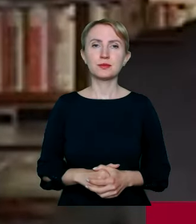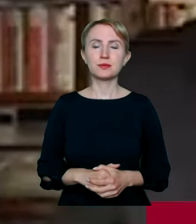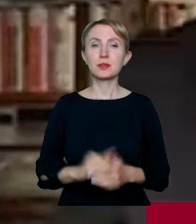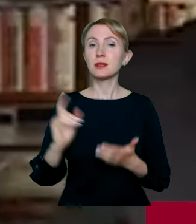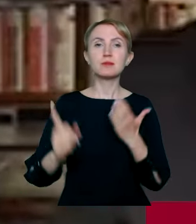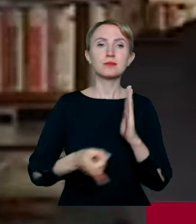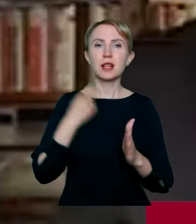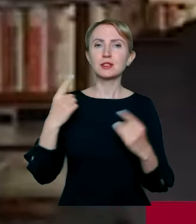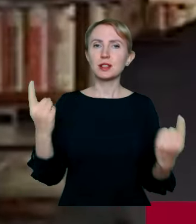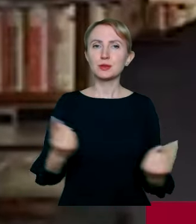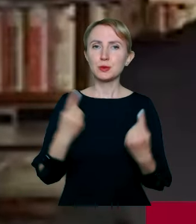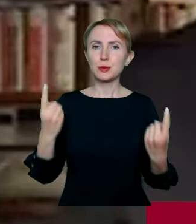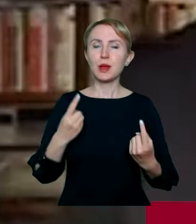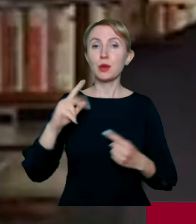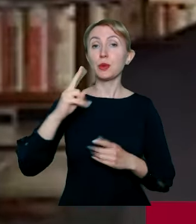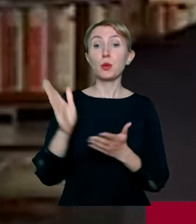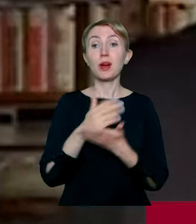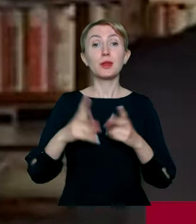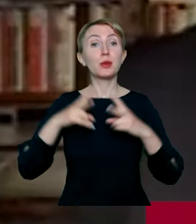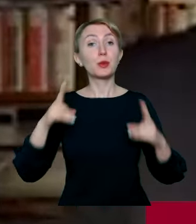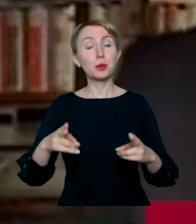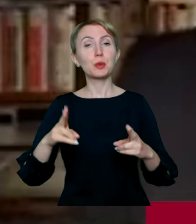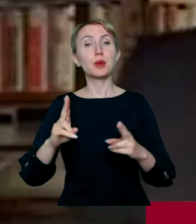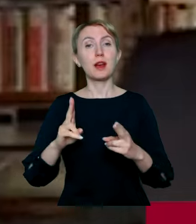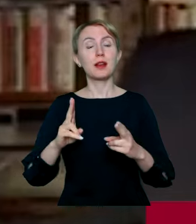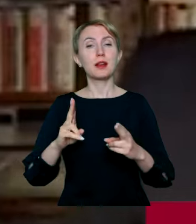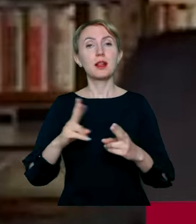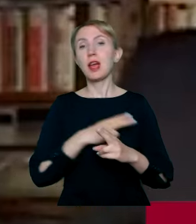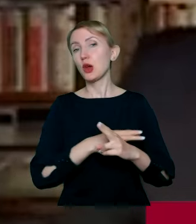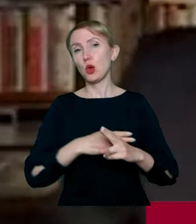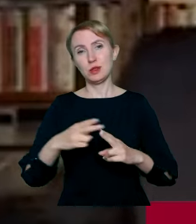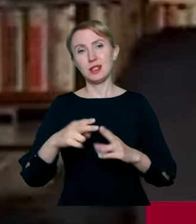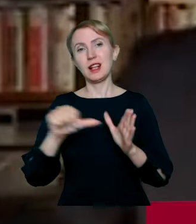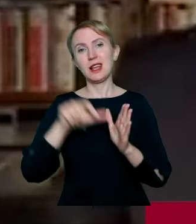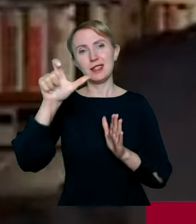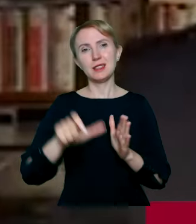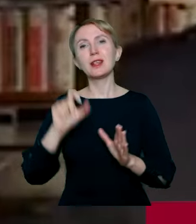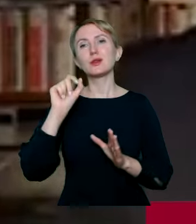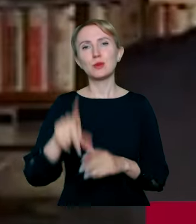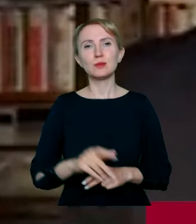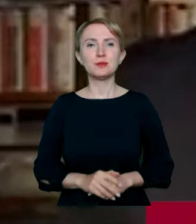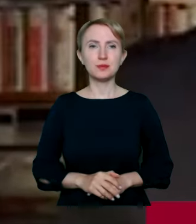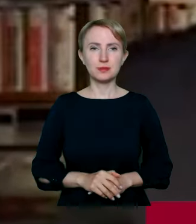pierwszy sytuacja, że do drugiej tury właśnie przechodzi konserwatywny kandydat,